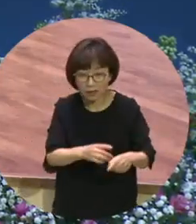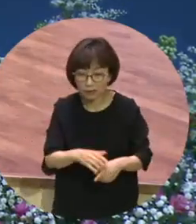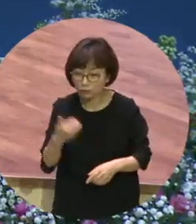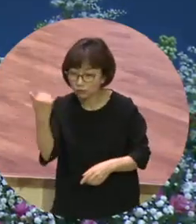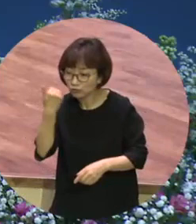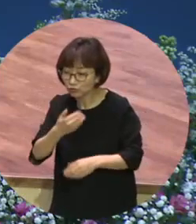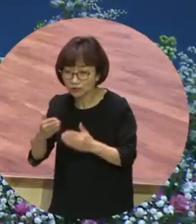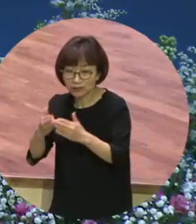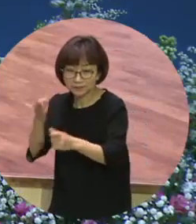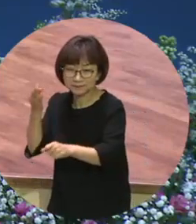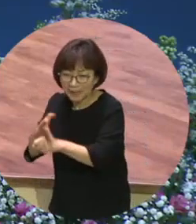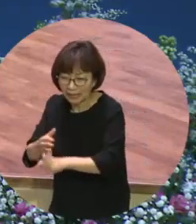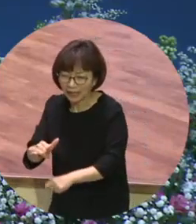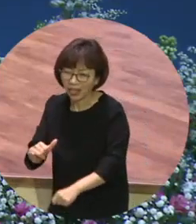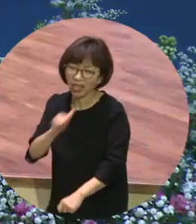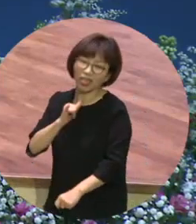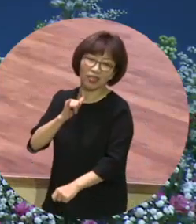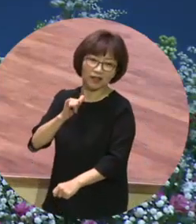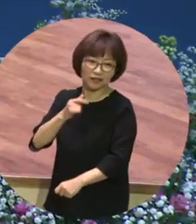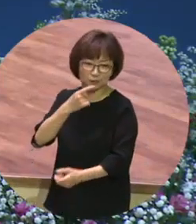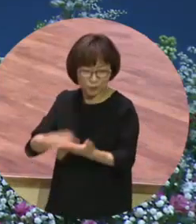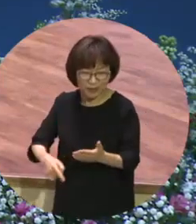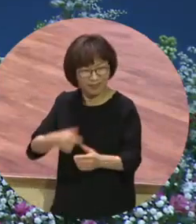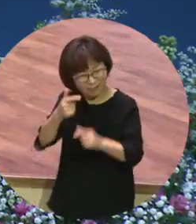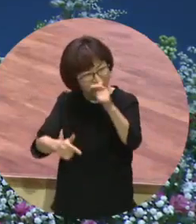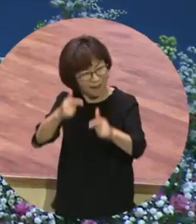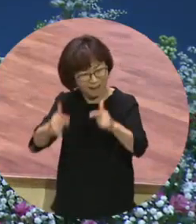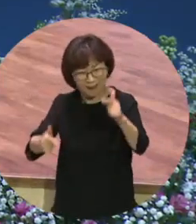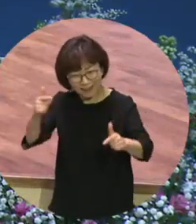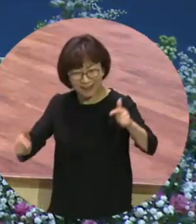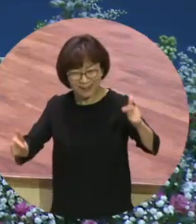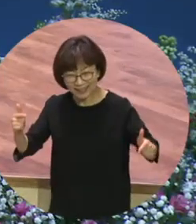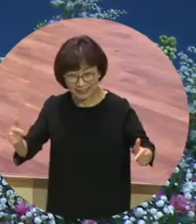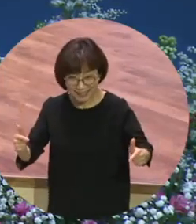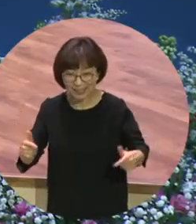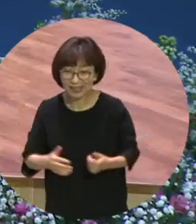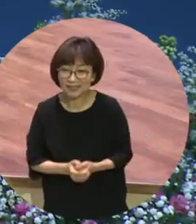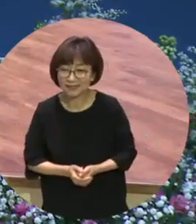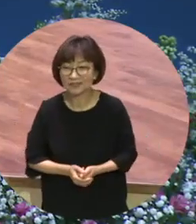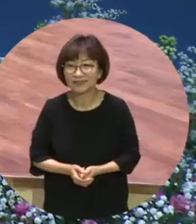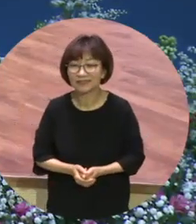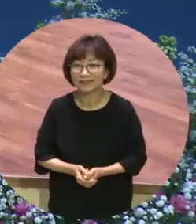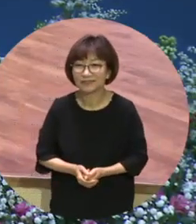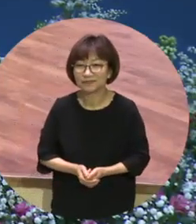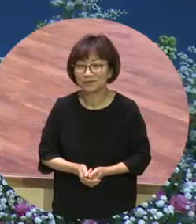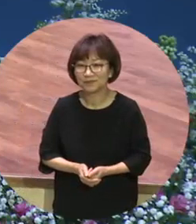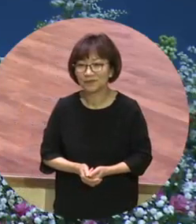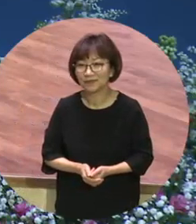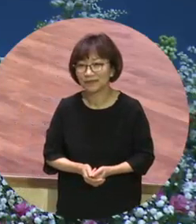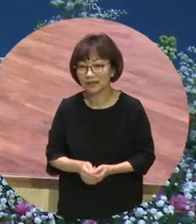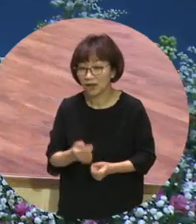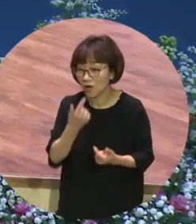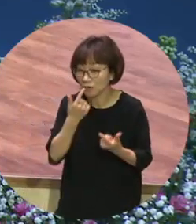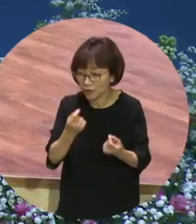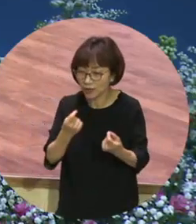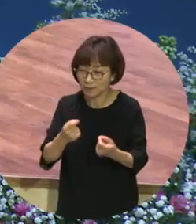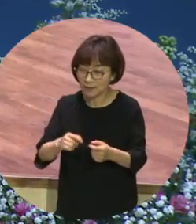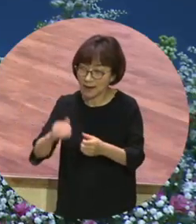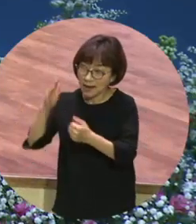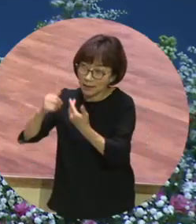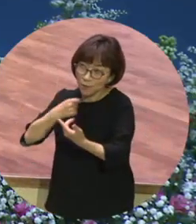살아가는데 여러분 하나님 앞에도요 그 타이밍이 있다고요. 그 계속 있는 게 아니에요. 타이밍이